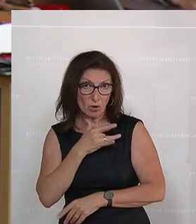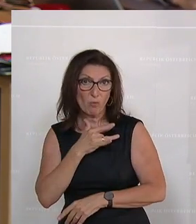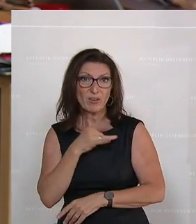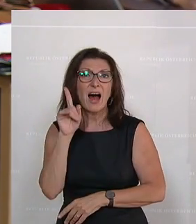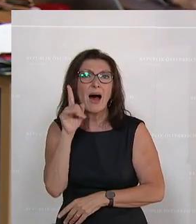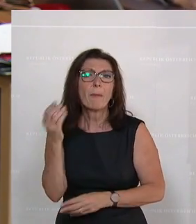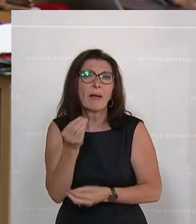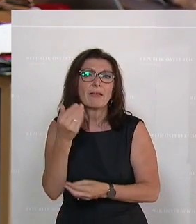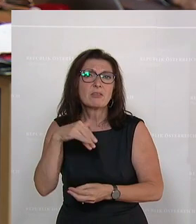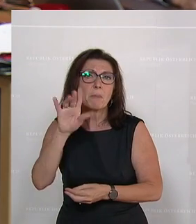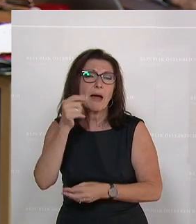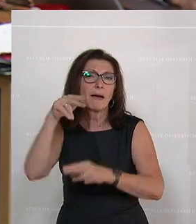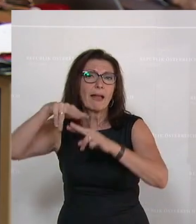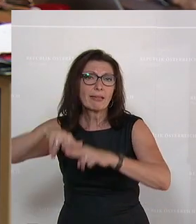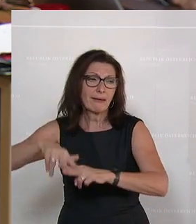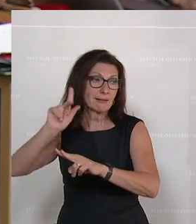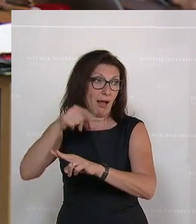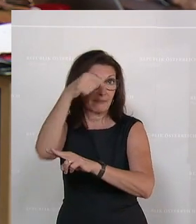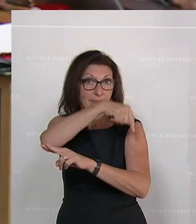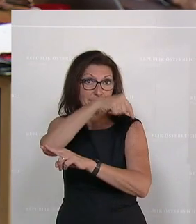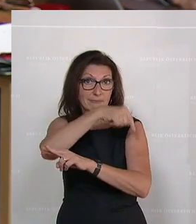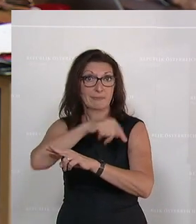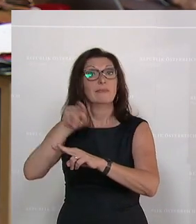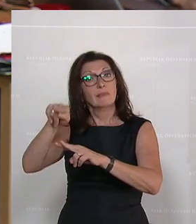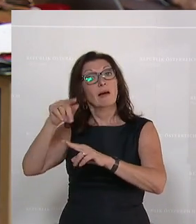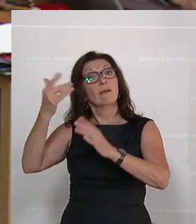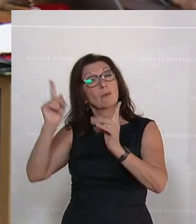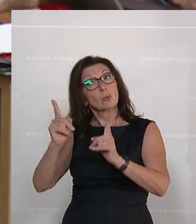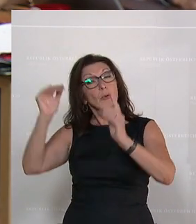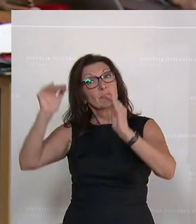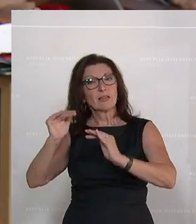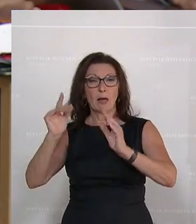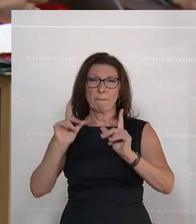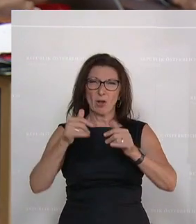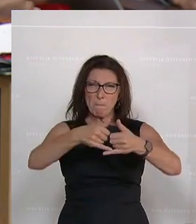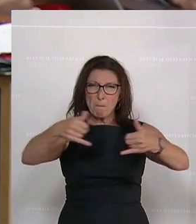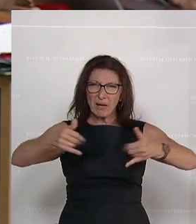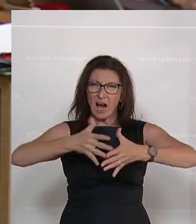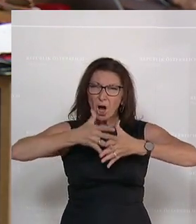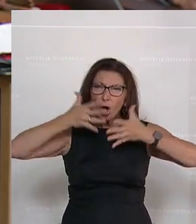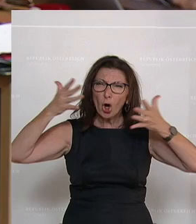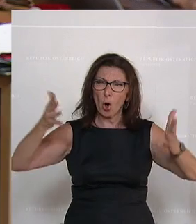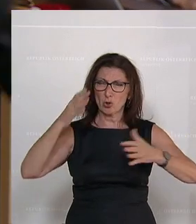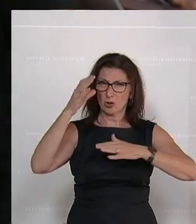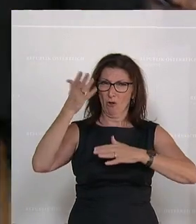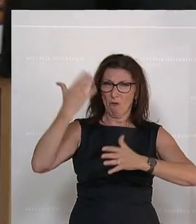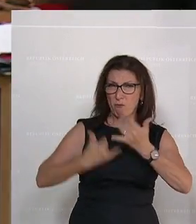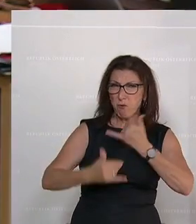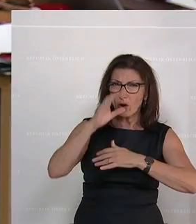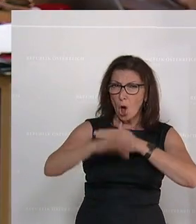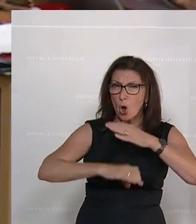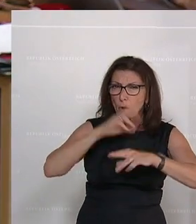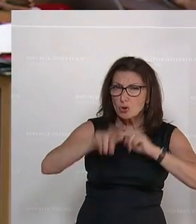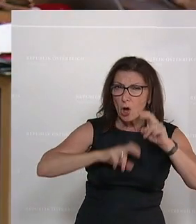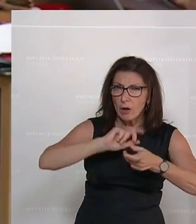als die mit dem geringsten einkommen wir haben riesiges paket wir haben die ökosteuerreform vom letzten jahr wir